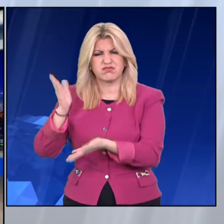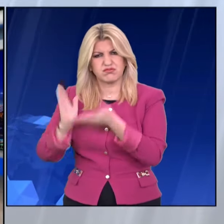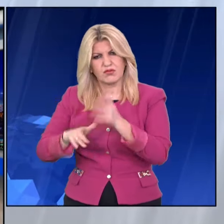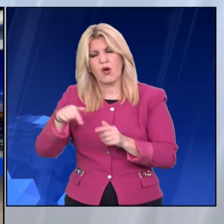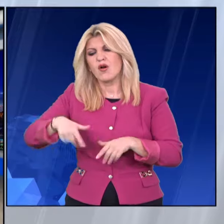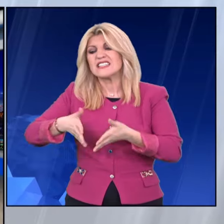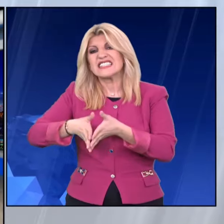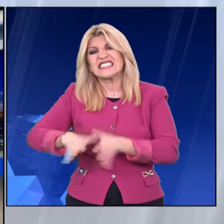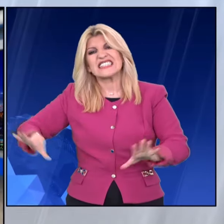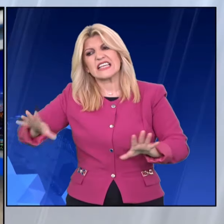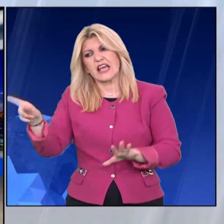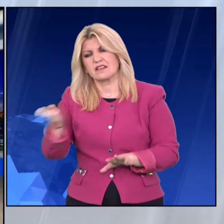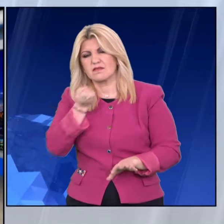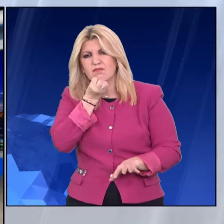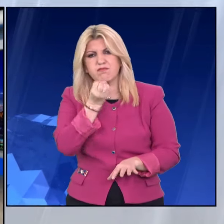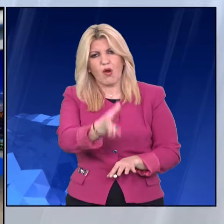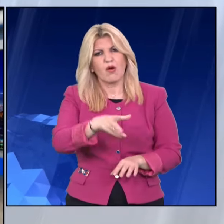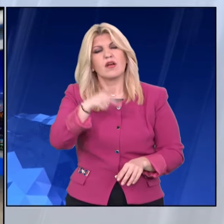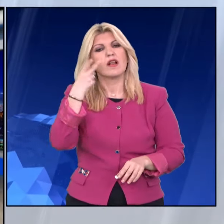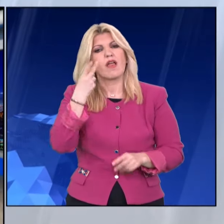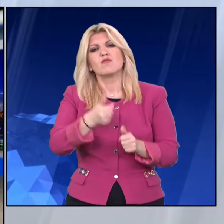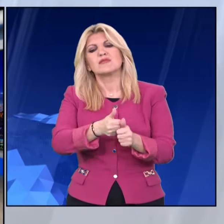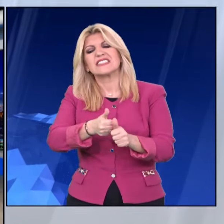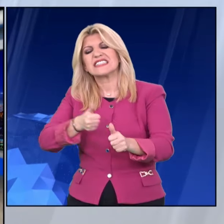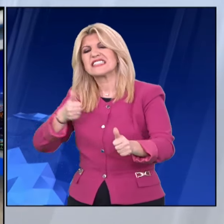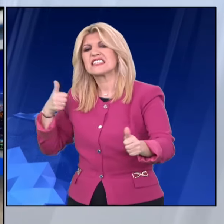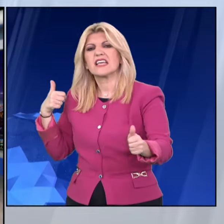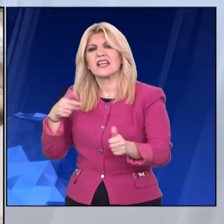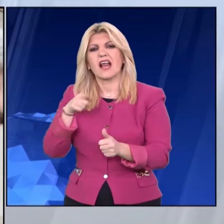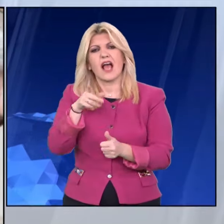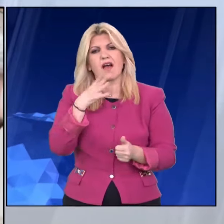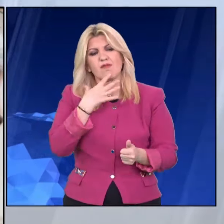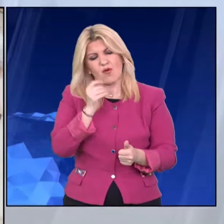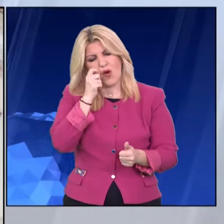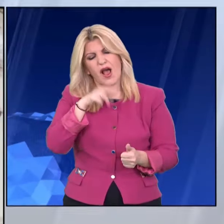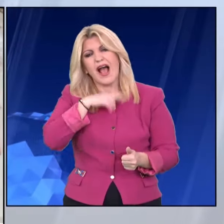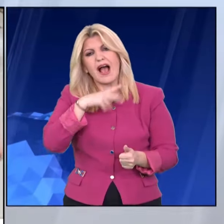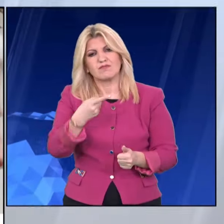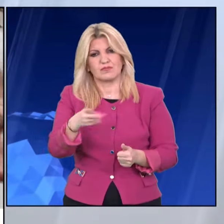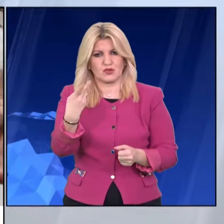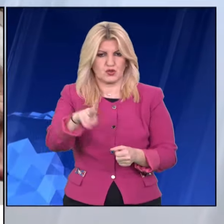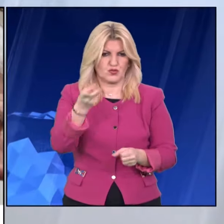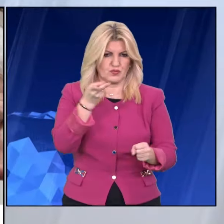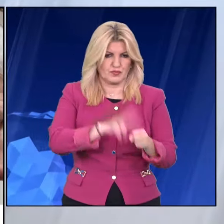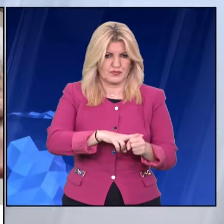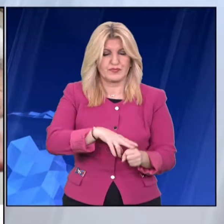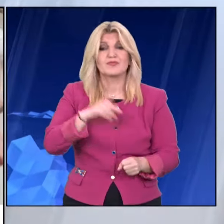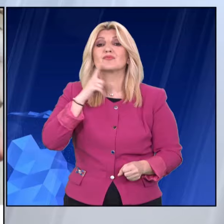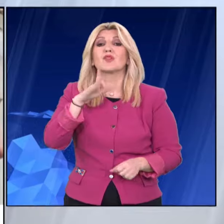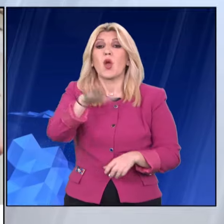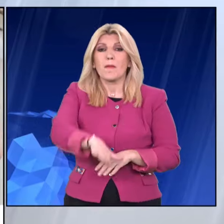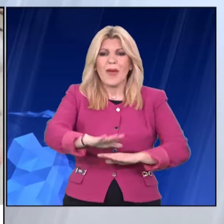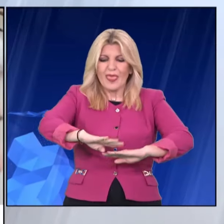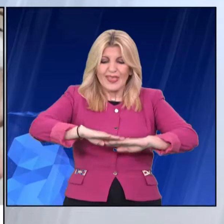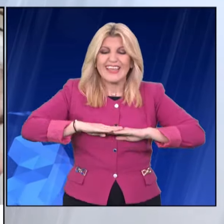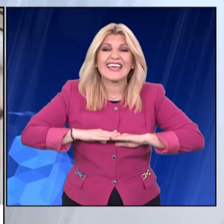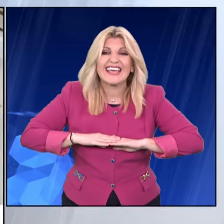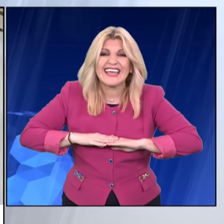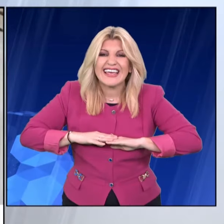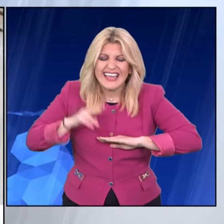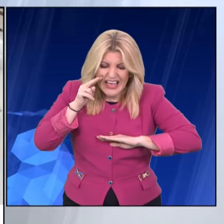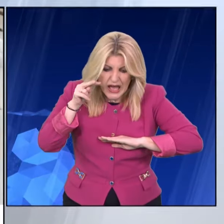ρεπορτάζ που ακολουθεί το χρονικό αυτής της οικογενειακής τραγωδίας. Το παιδάκι ήταν στο μπαλκόνι και είδε τη